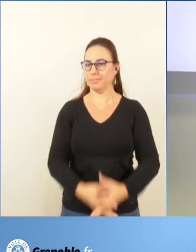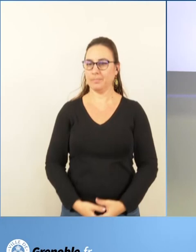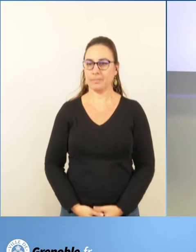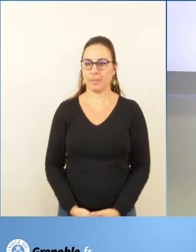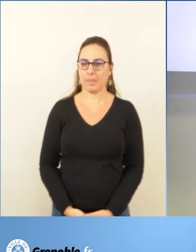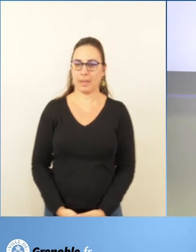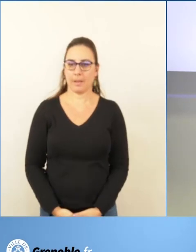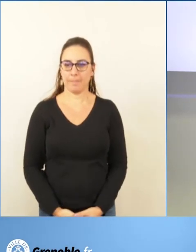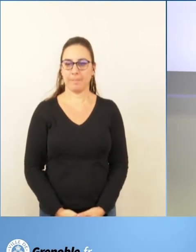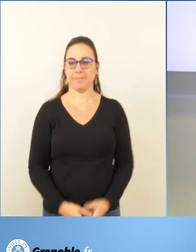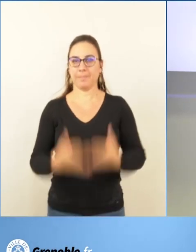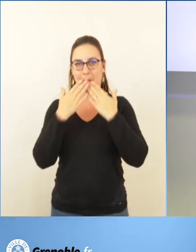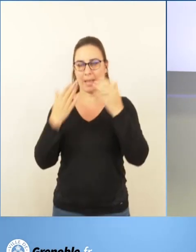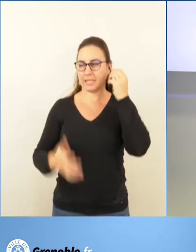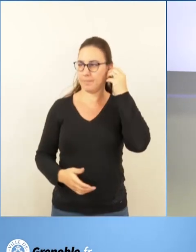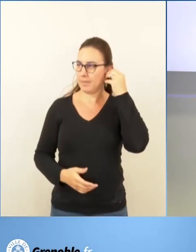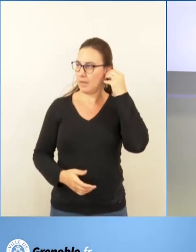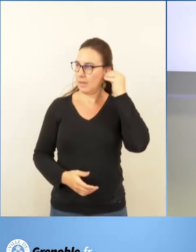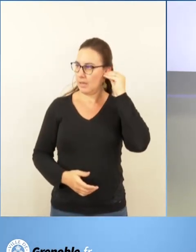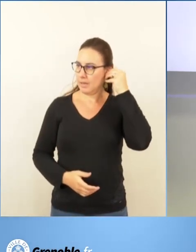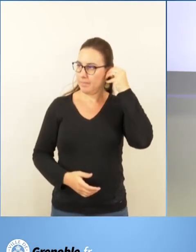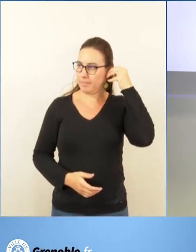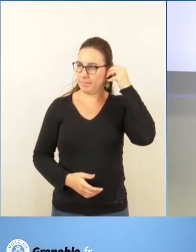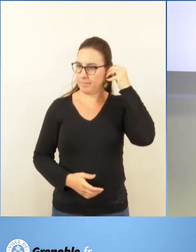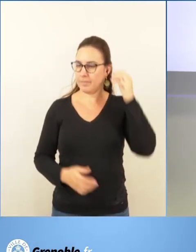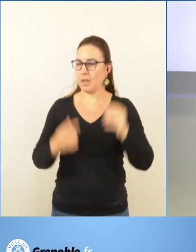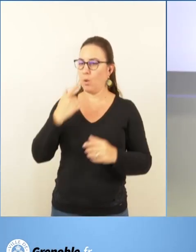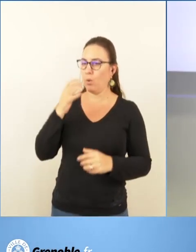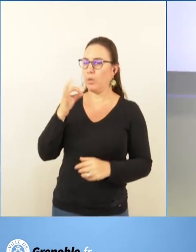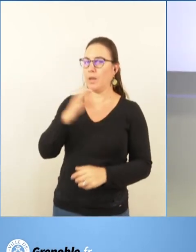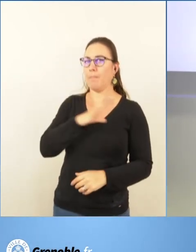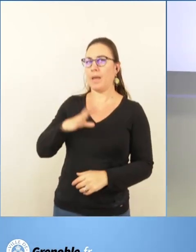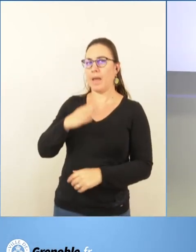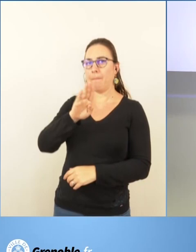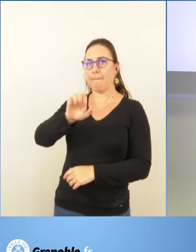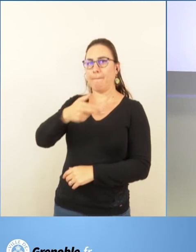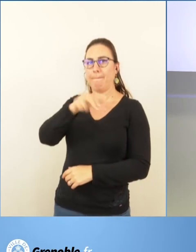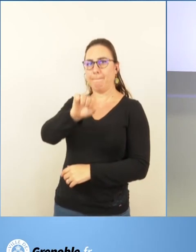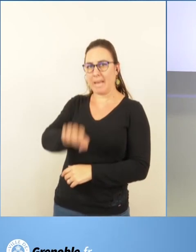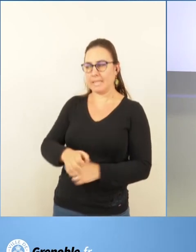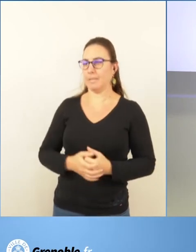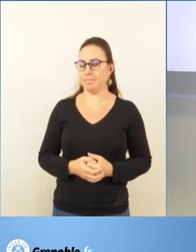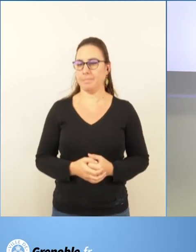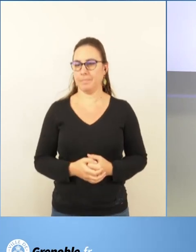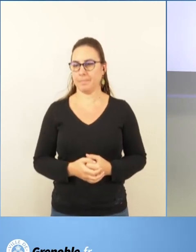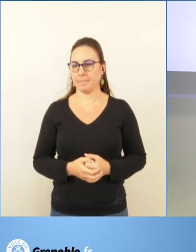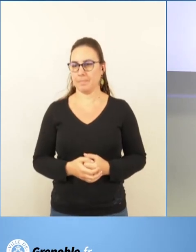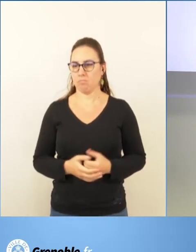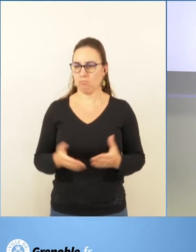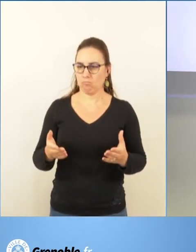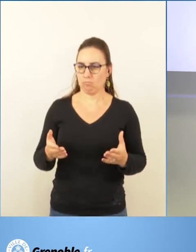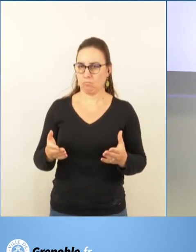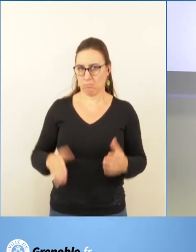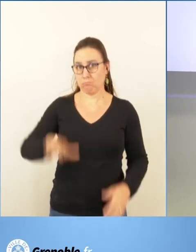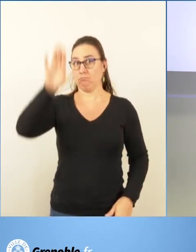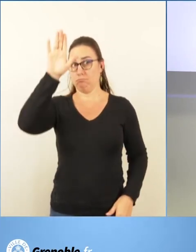merci beaucoup y a-t-il des prises de parole oui madame Bens et après si vous